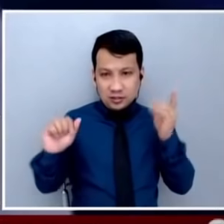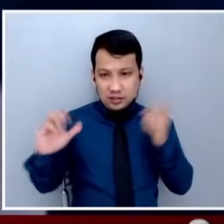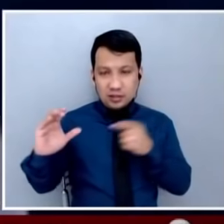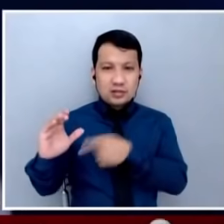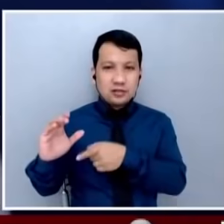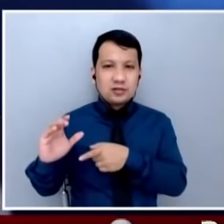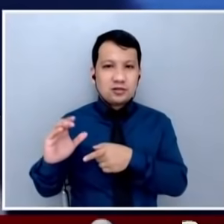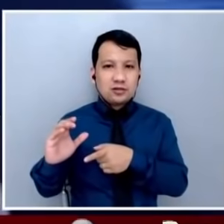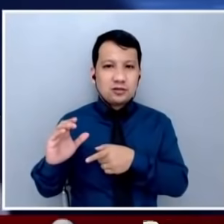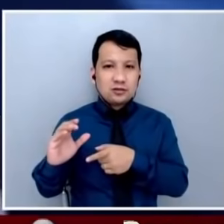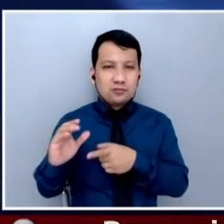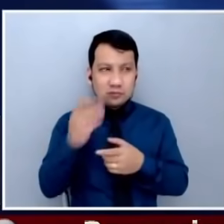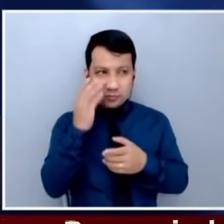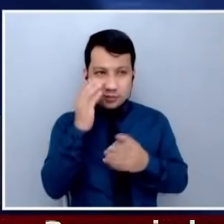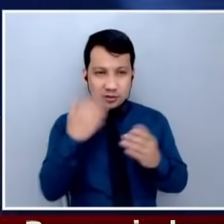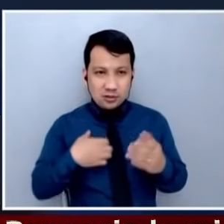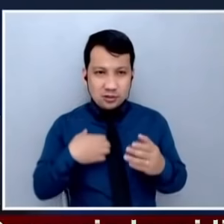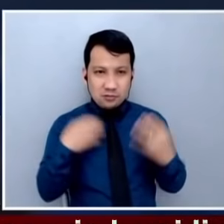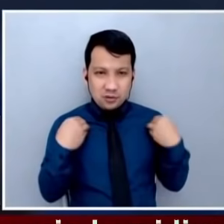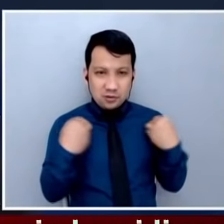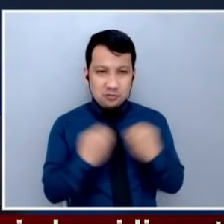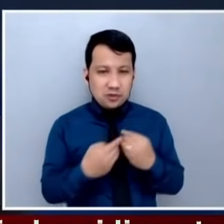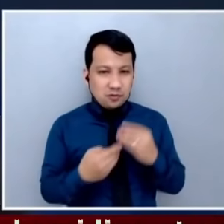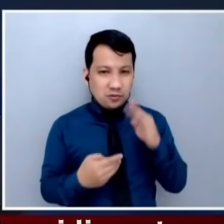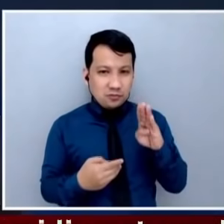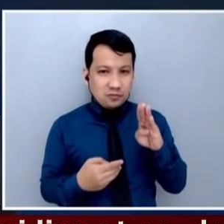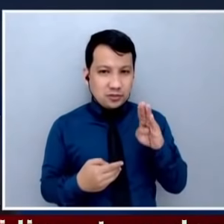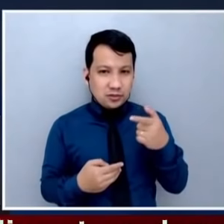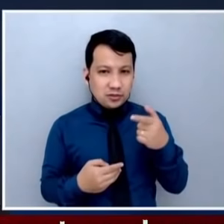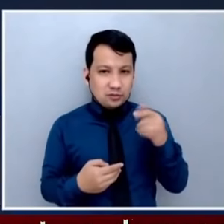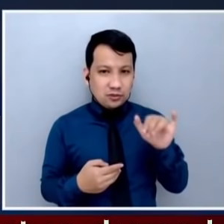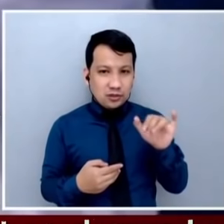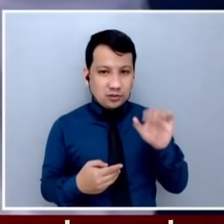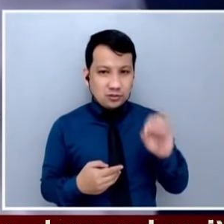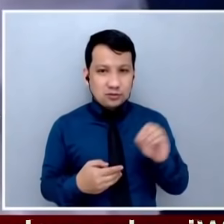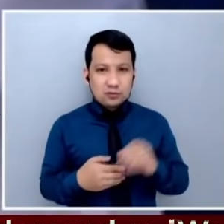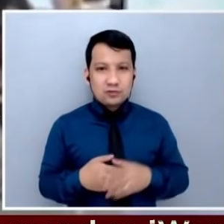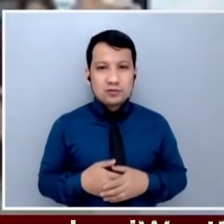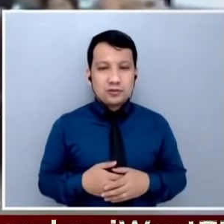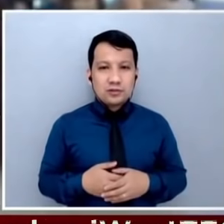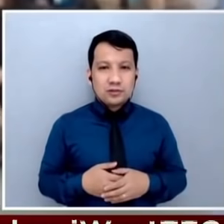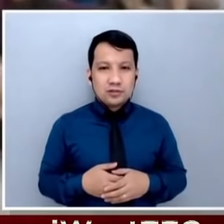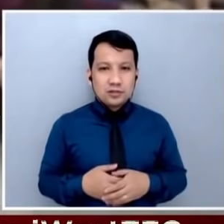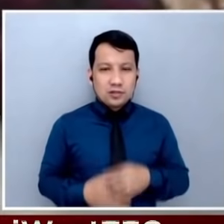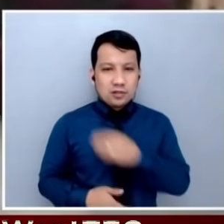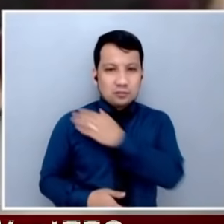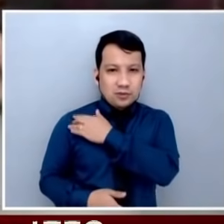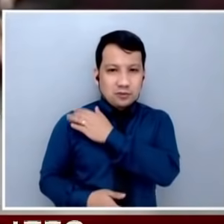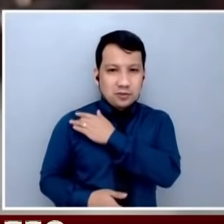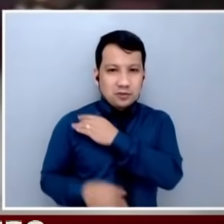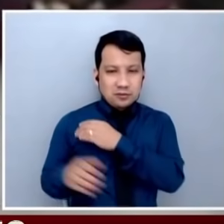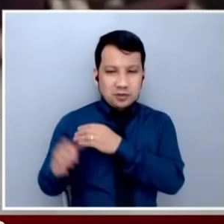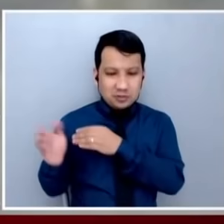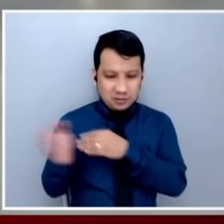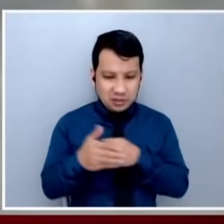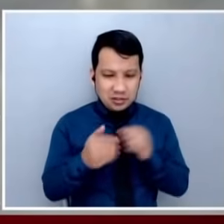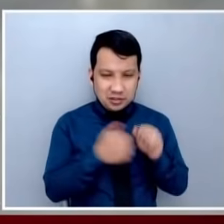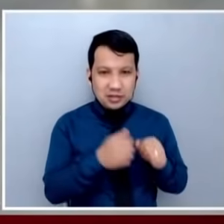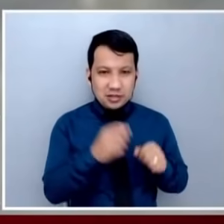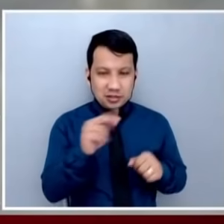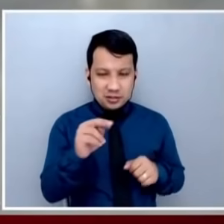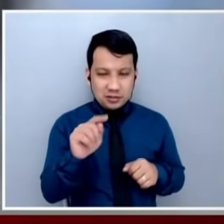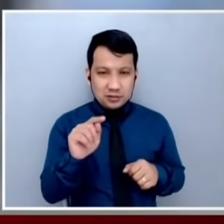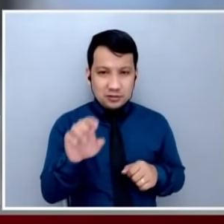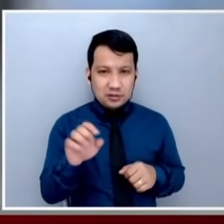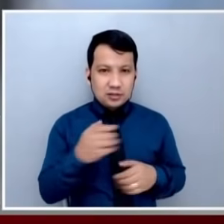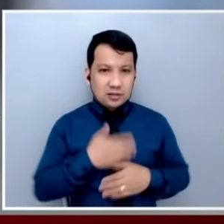may pinapanood na isang miyembro ng BGYO. Kita pa sa video na tinapik ni Akira ang co-member niyang si Nate. Natuwa lang